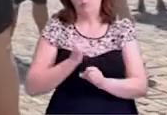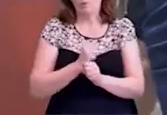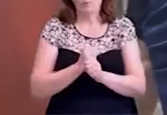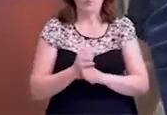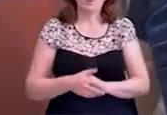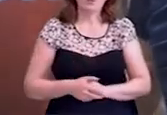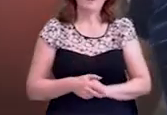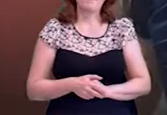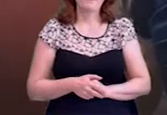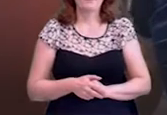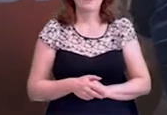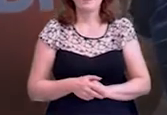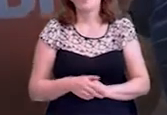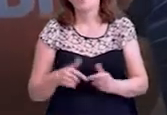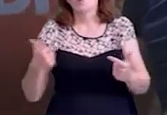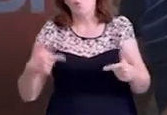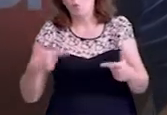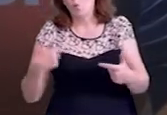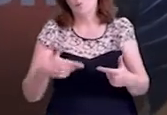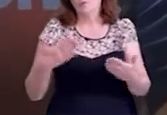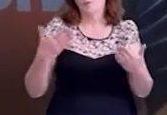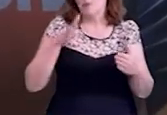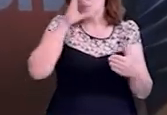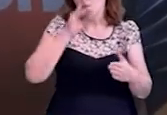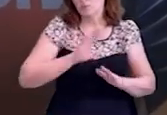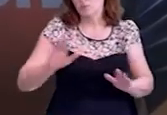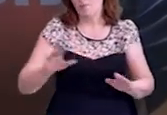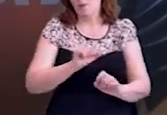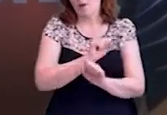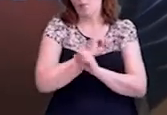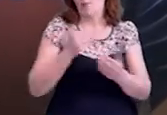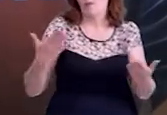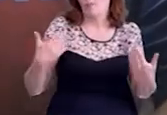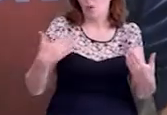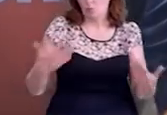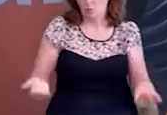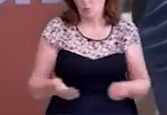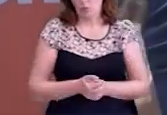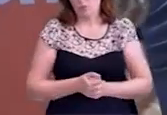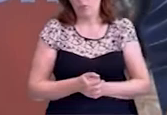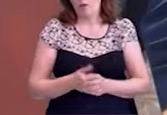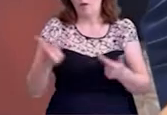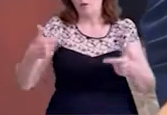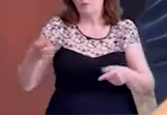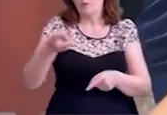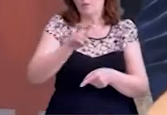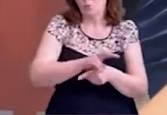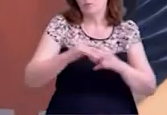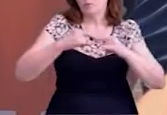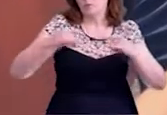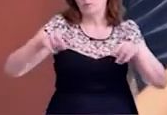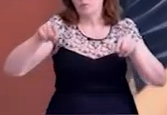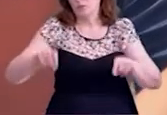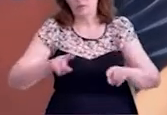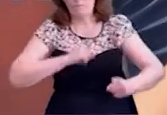роботах. Гості не успівають віддихнути. Це дійсно дуже багато гостей.